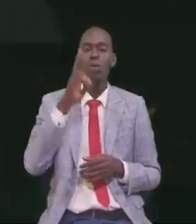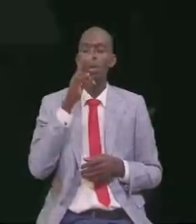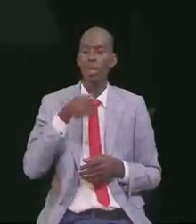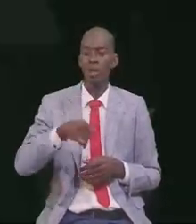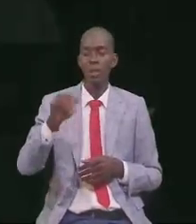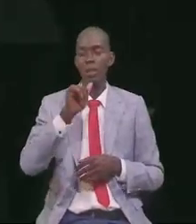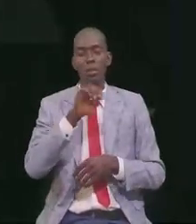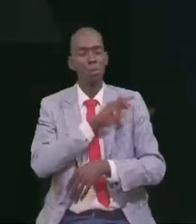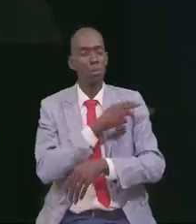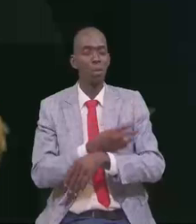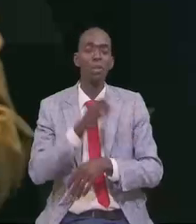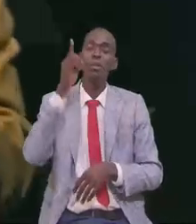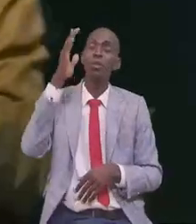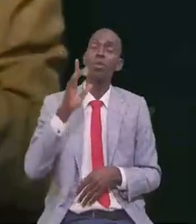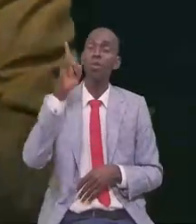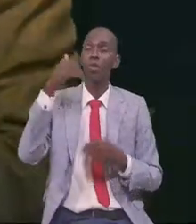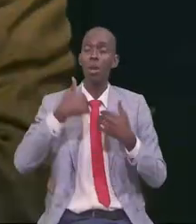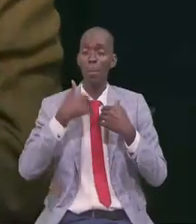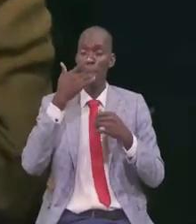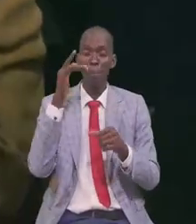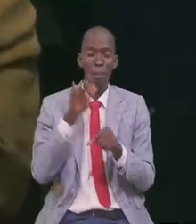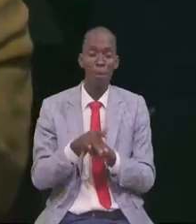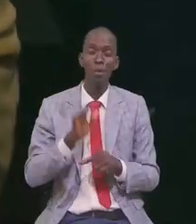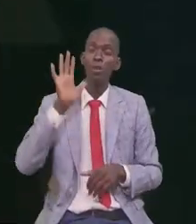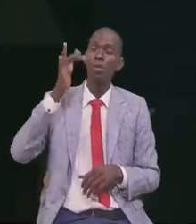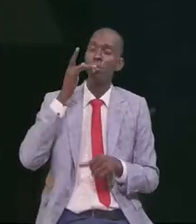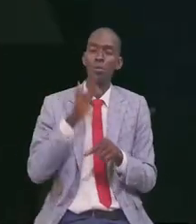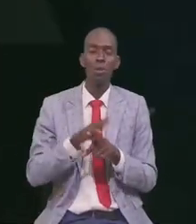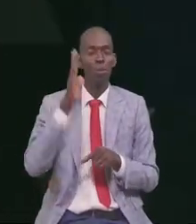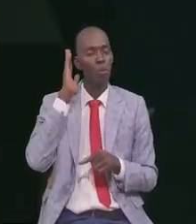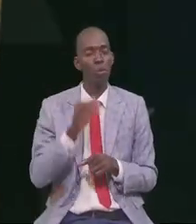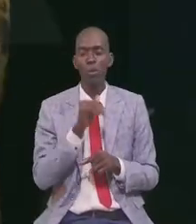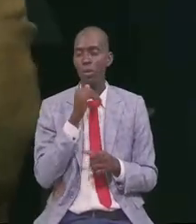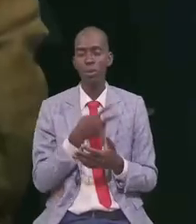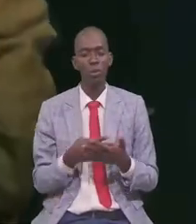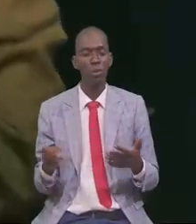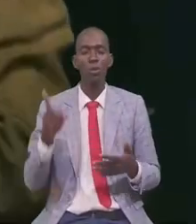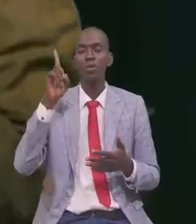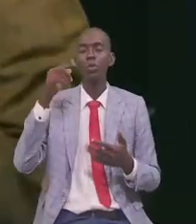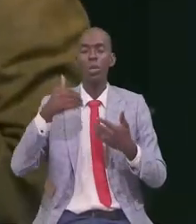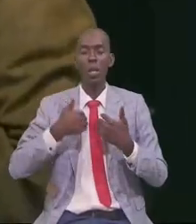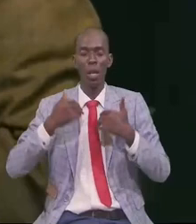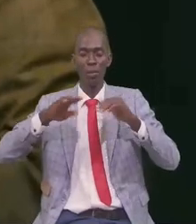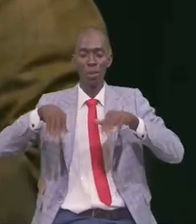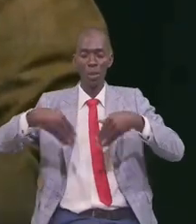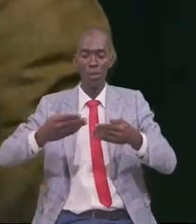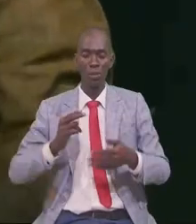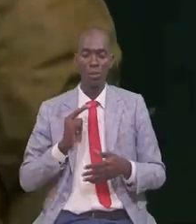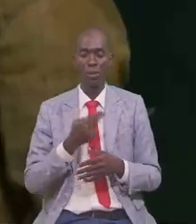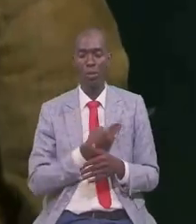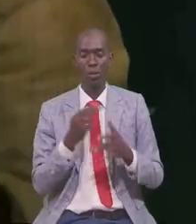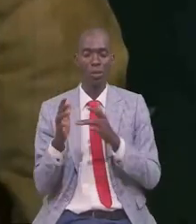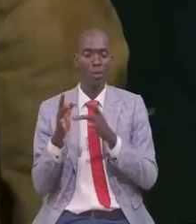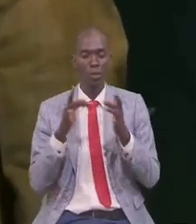Ta promesse ne faillira pas. Et tu nous as donné Jésus, notre guérisseur, notre